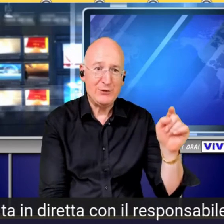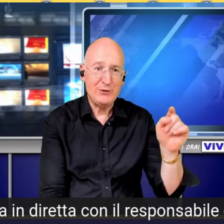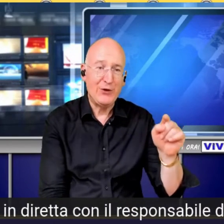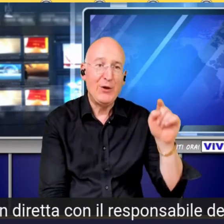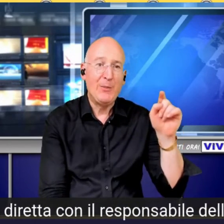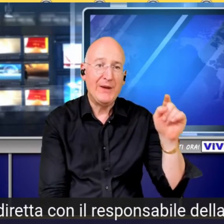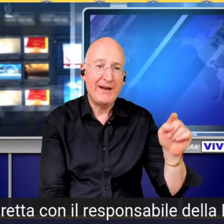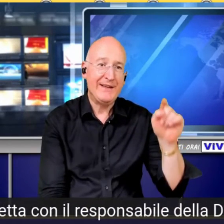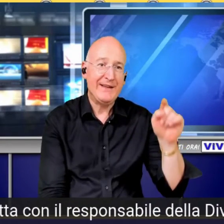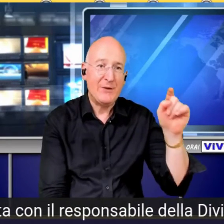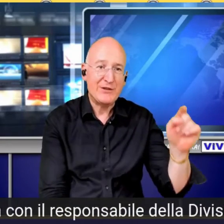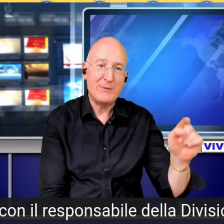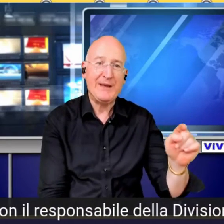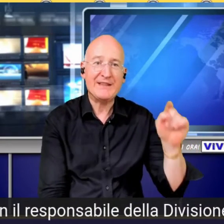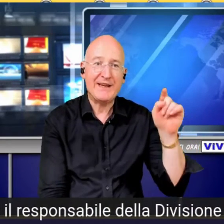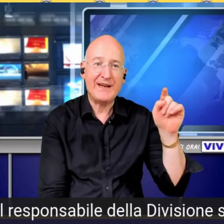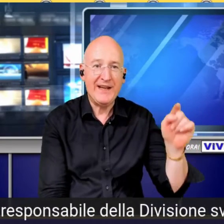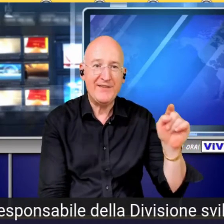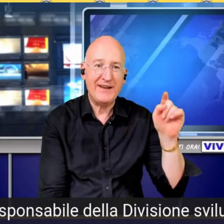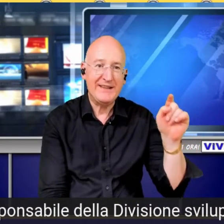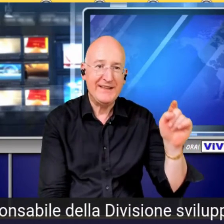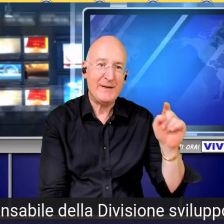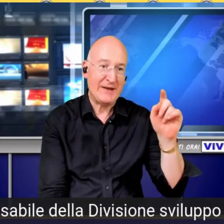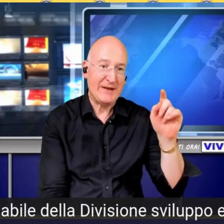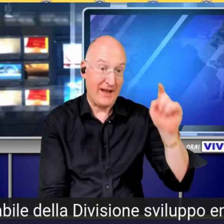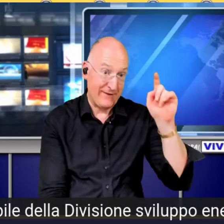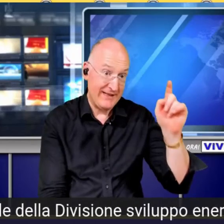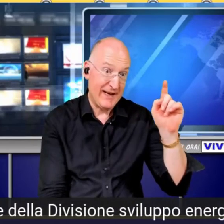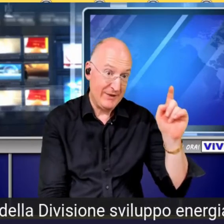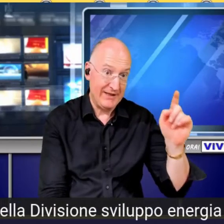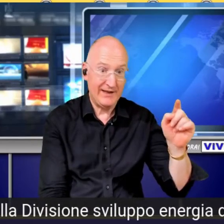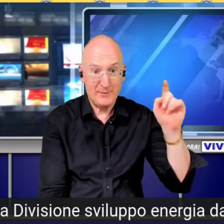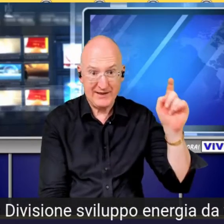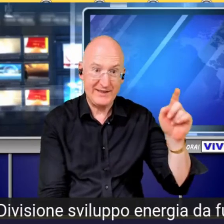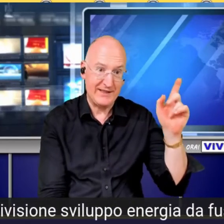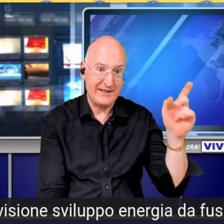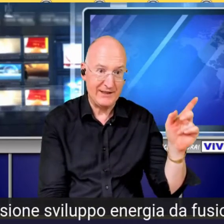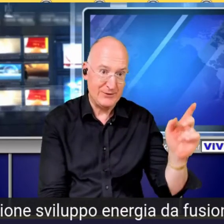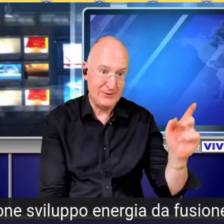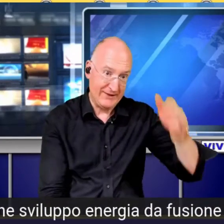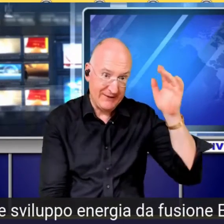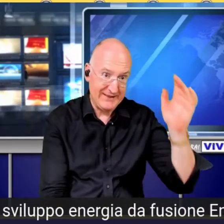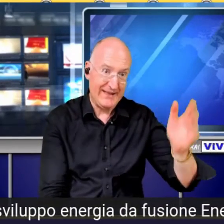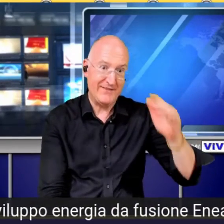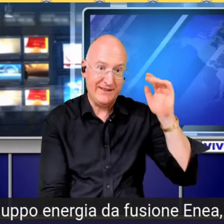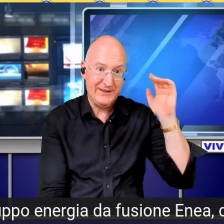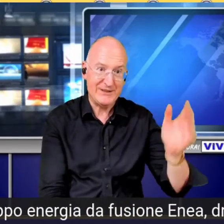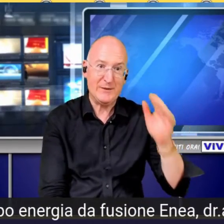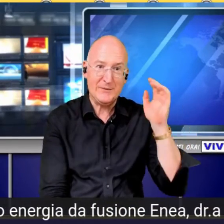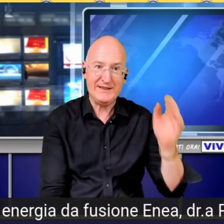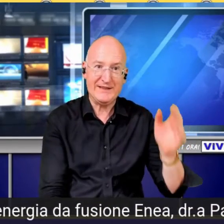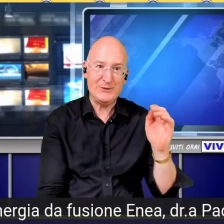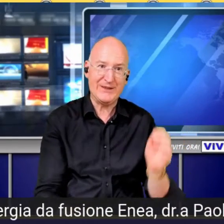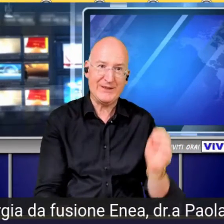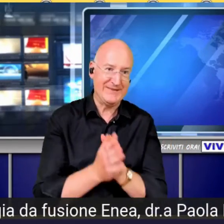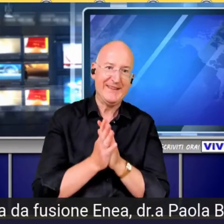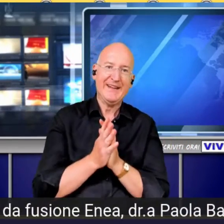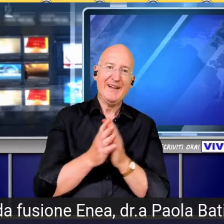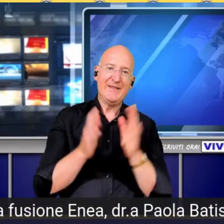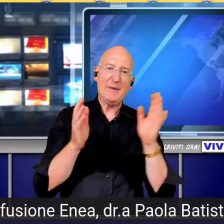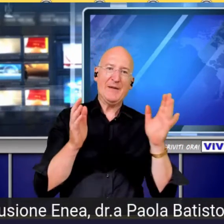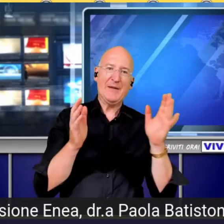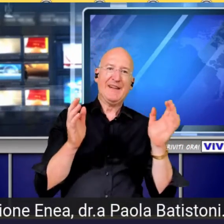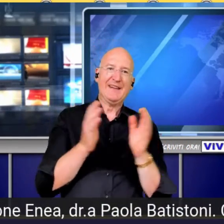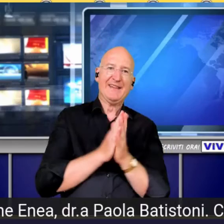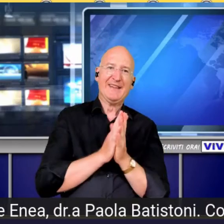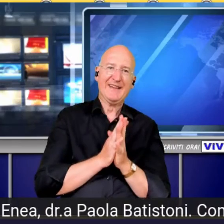burocrate di turno il perché di quella spesa che lei va a dire, perché, e fargli capire che perché c'è una ricaduta, quindi la vedo estremamente dura. Comunque